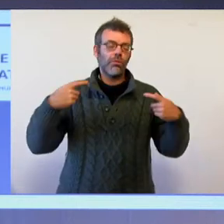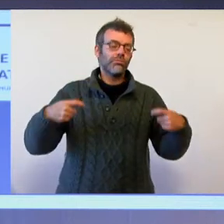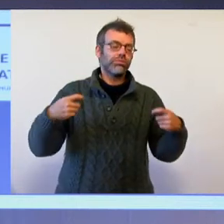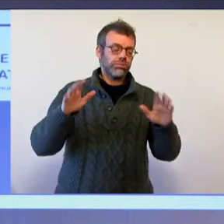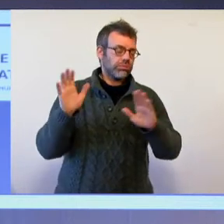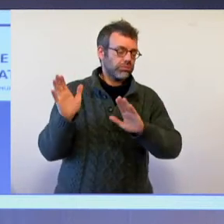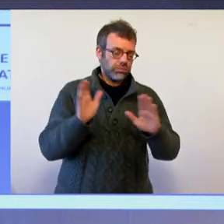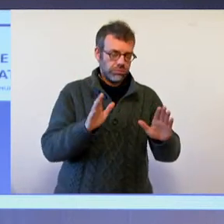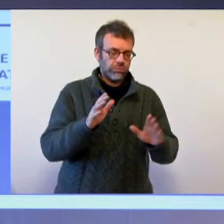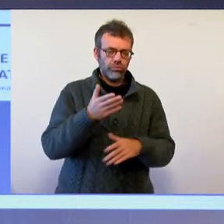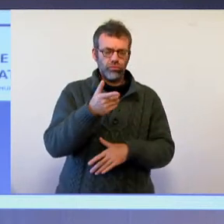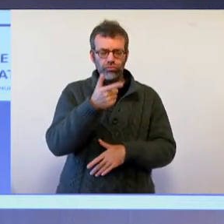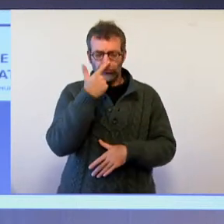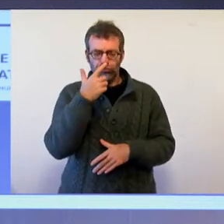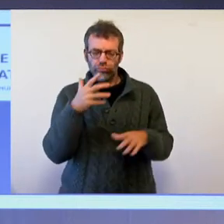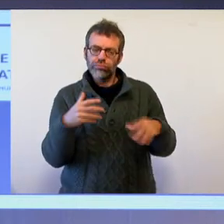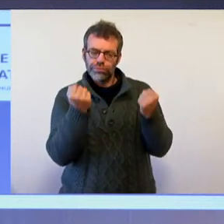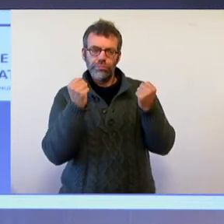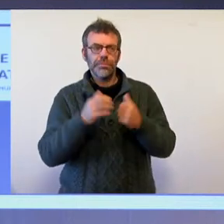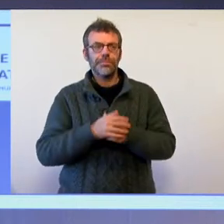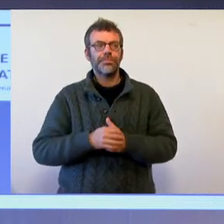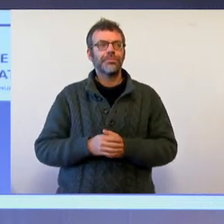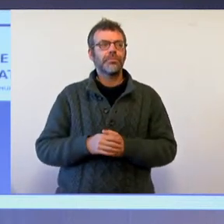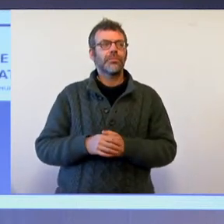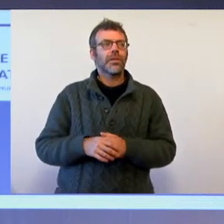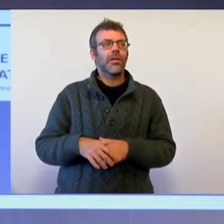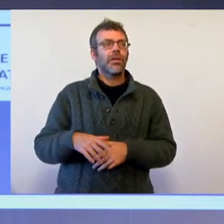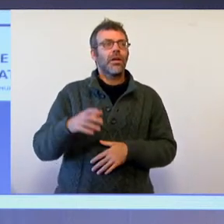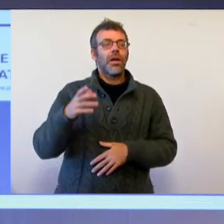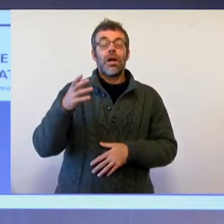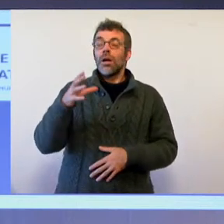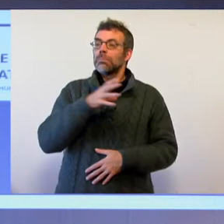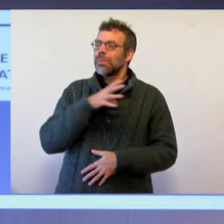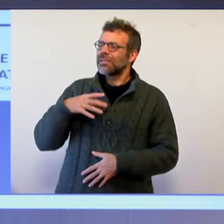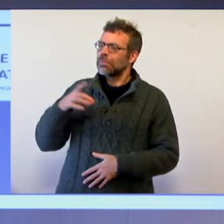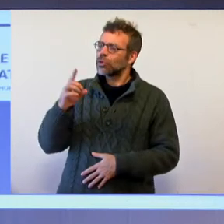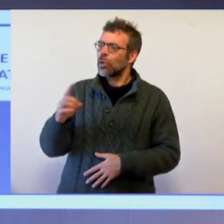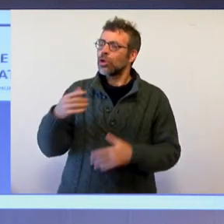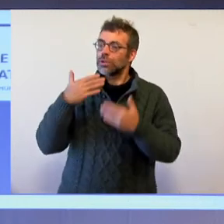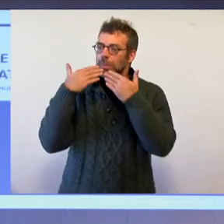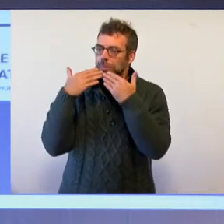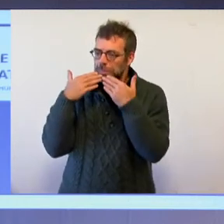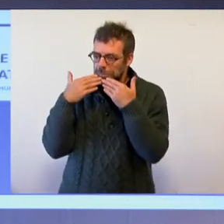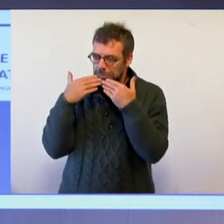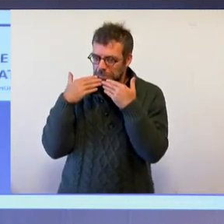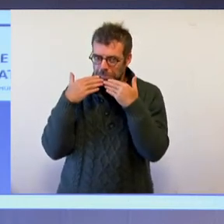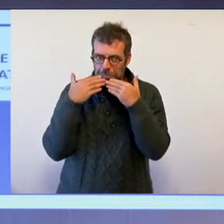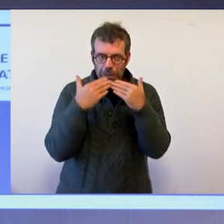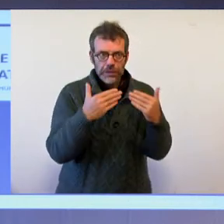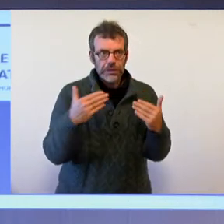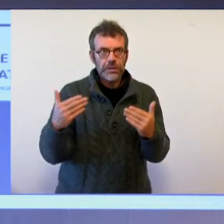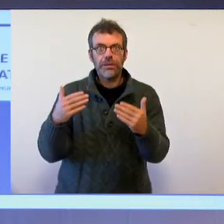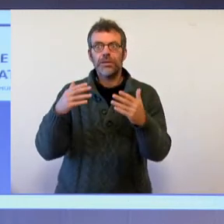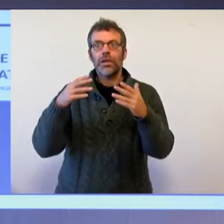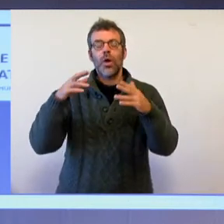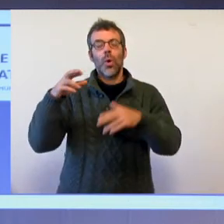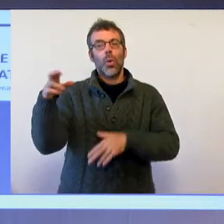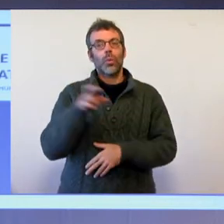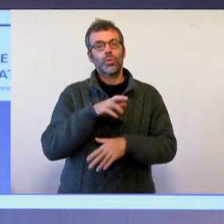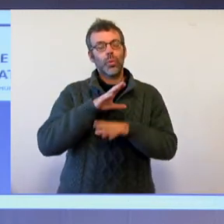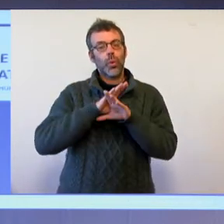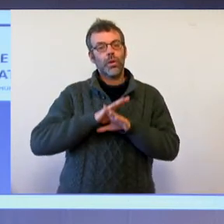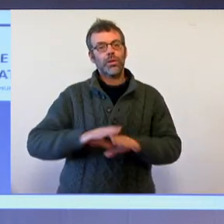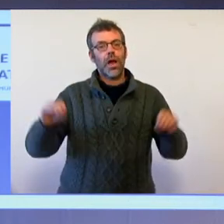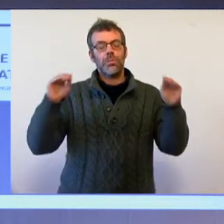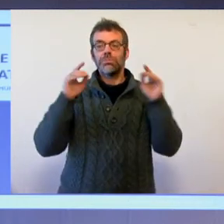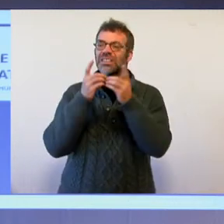Et merci de retrouver le calme, parce que la démocratie, c'est d'abord le respect de la parole de chacun. Et devant cette